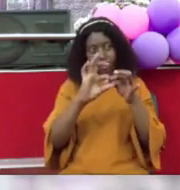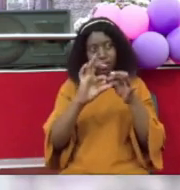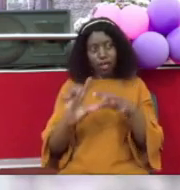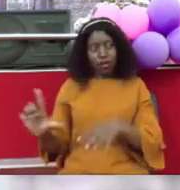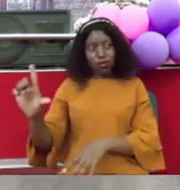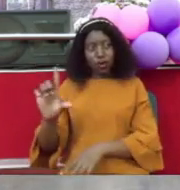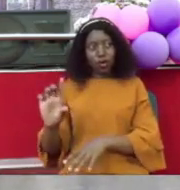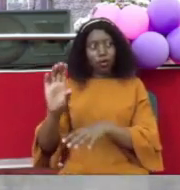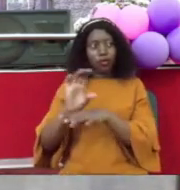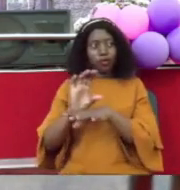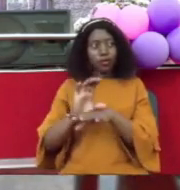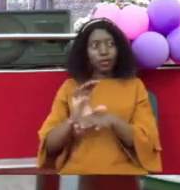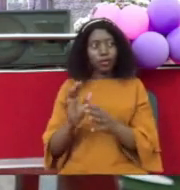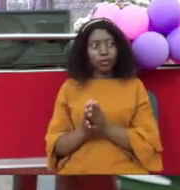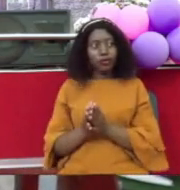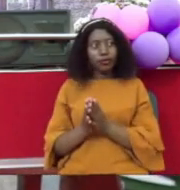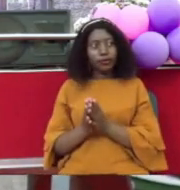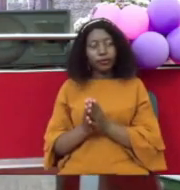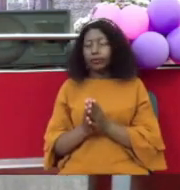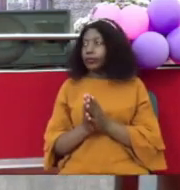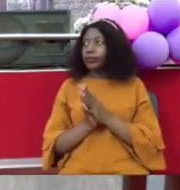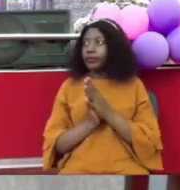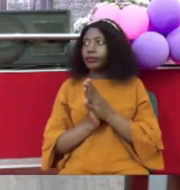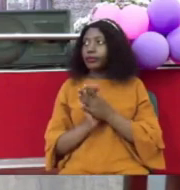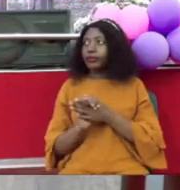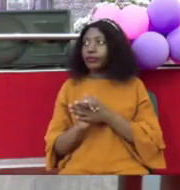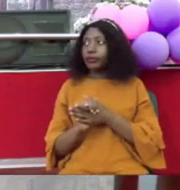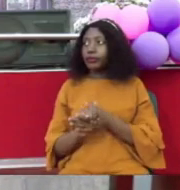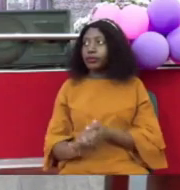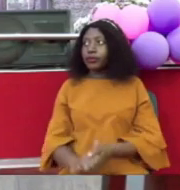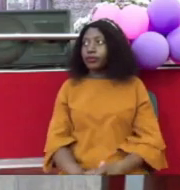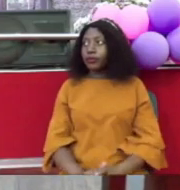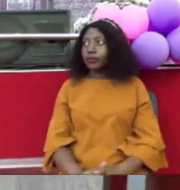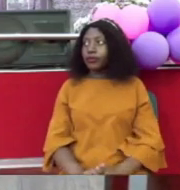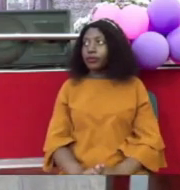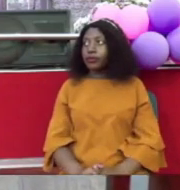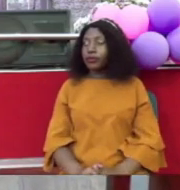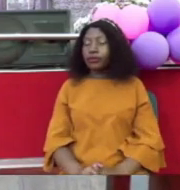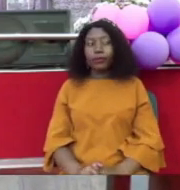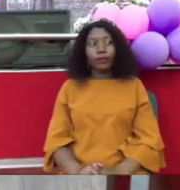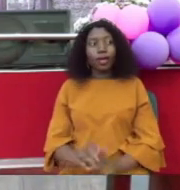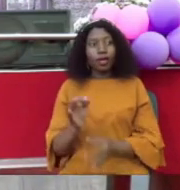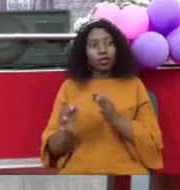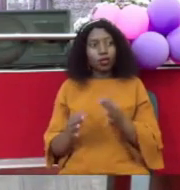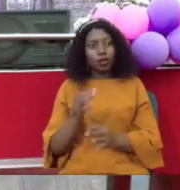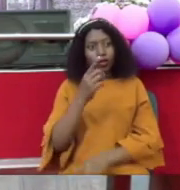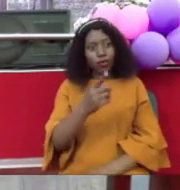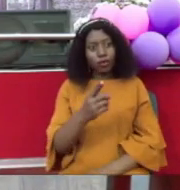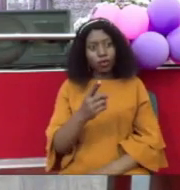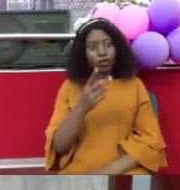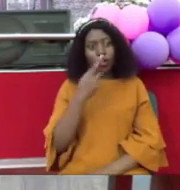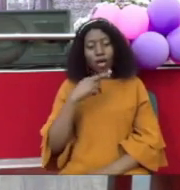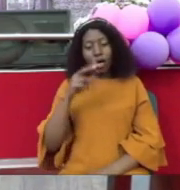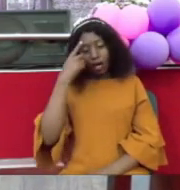Lazima ukaweze kuwa unahusika ama uko na uhusiano na kanisa. So if you belong to this church of ours. Kama wewe